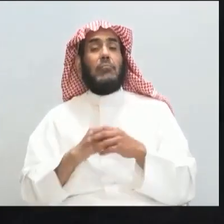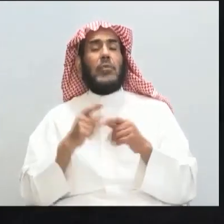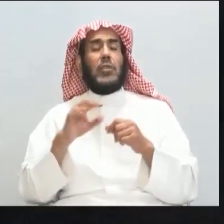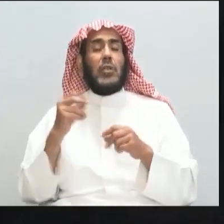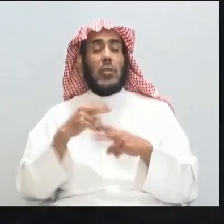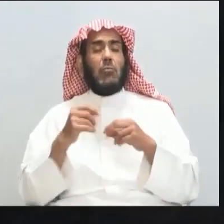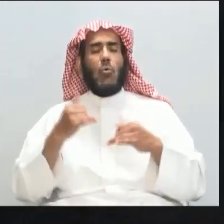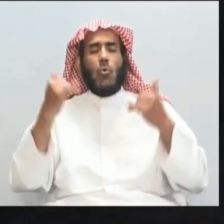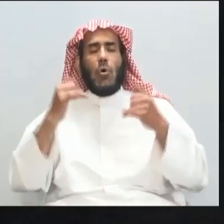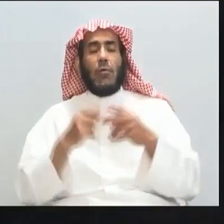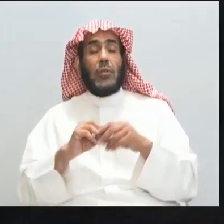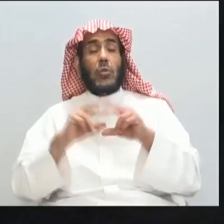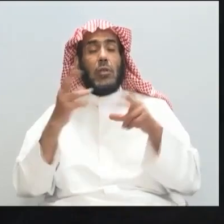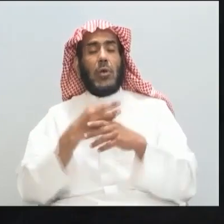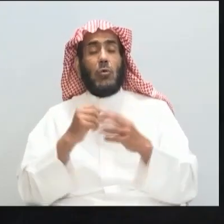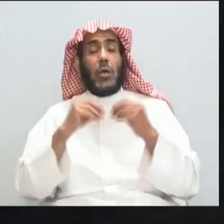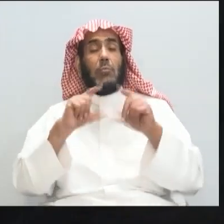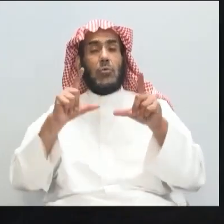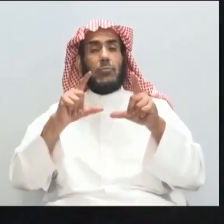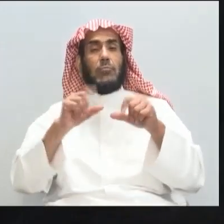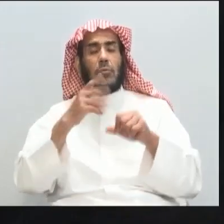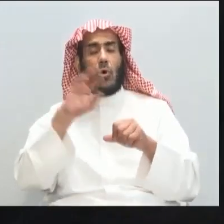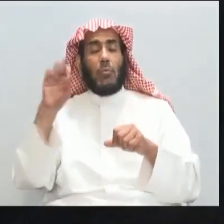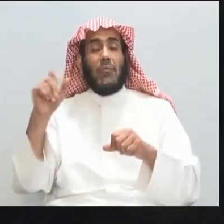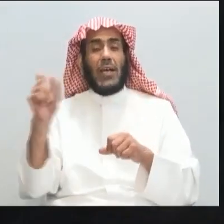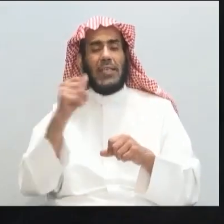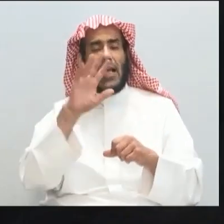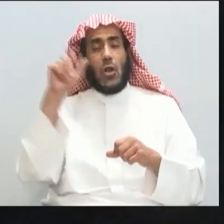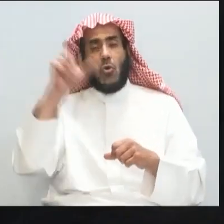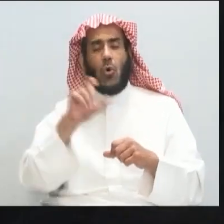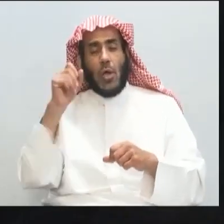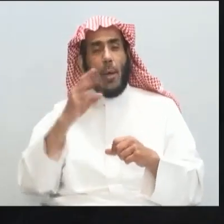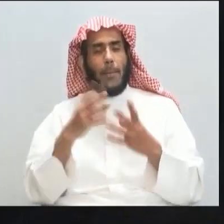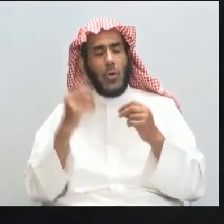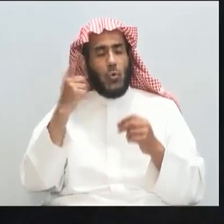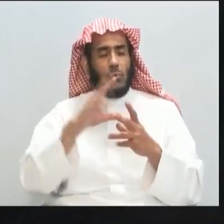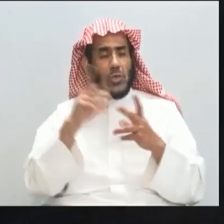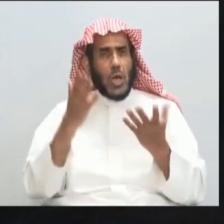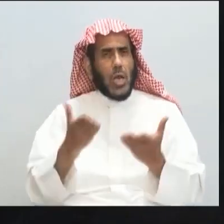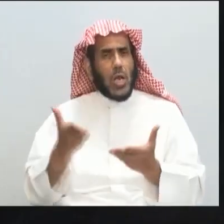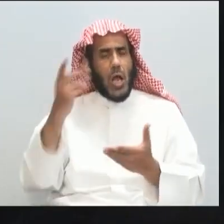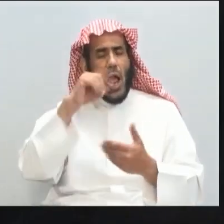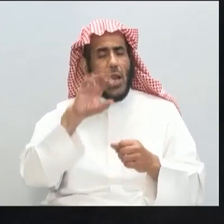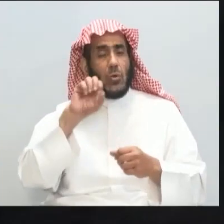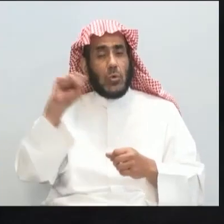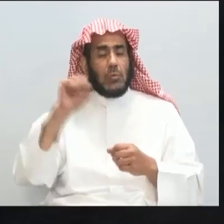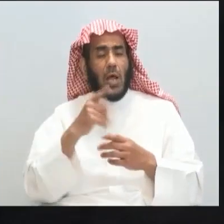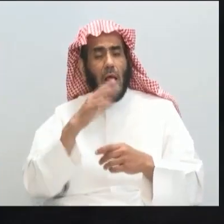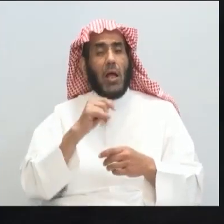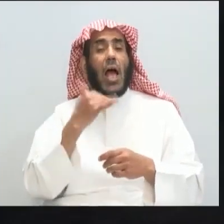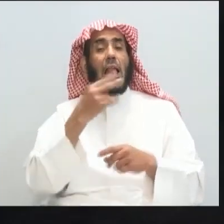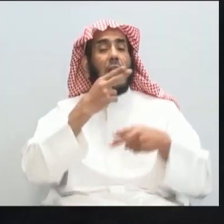الاعراب دور مهم في توضيح المعاني وبيان المقصود يقول بن فارس اللغوي من العلوم الجليله التي خصت بها العرب